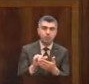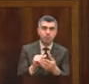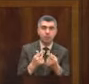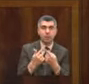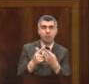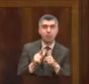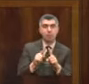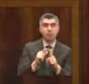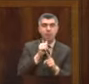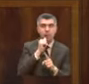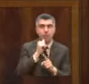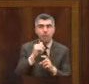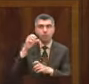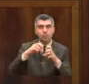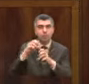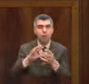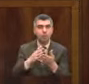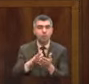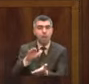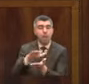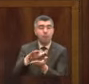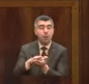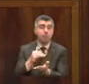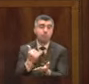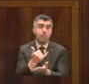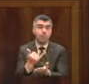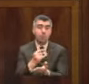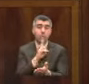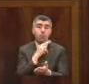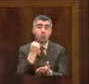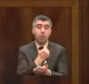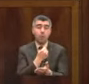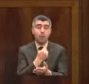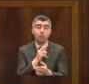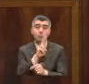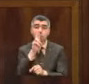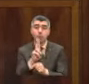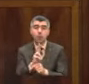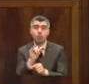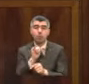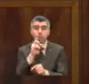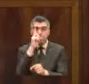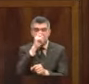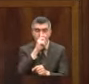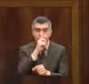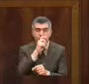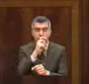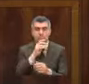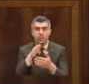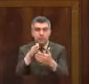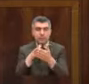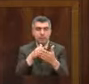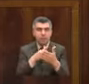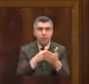استعمال المياه المعالجة، الأمر الذي يسائل الحكومة عن الصعوبات والإكراهات التي تواجه